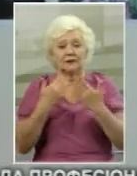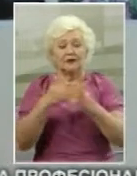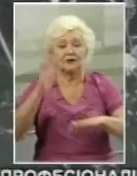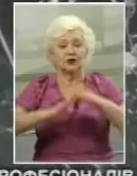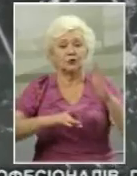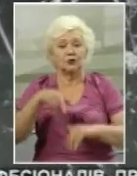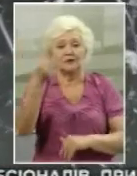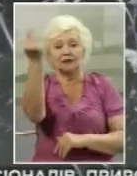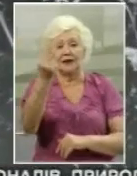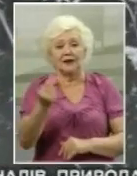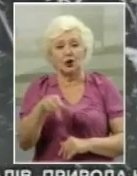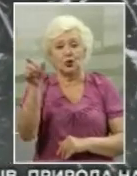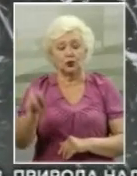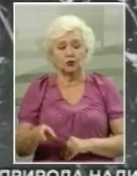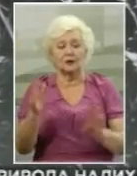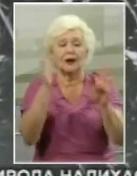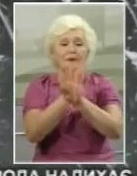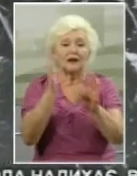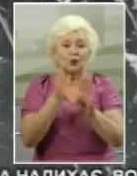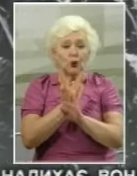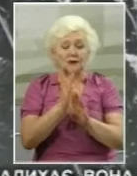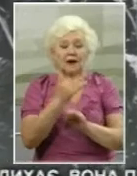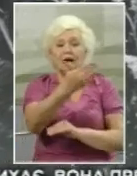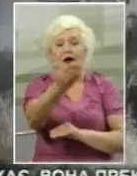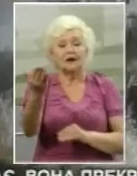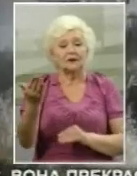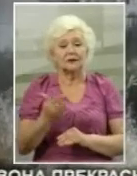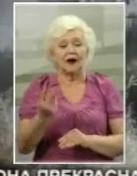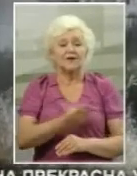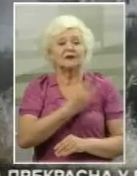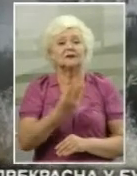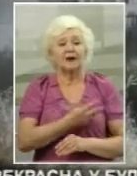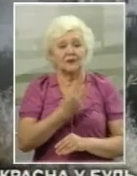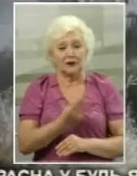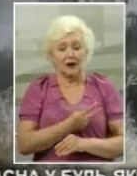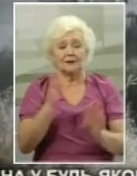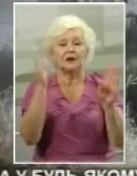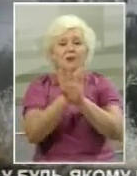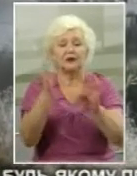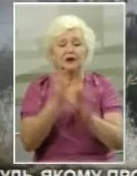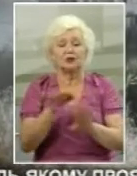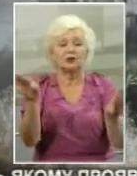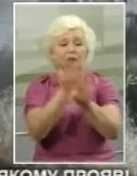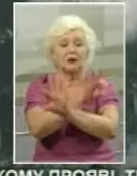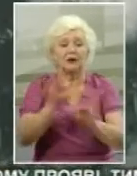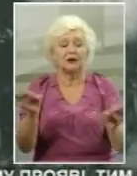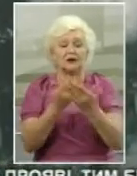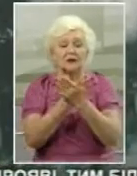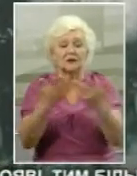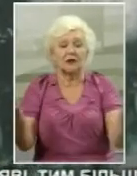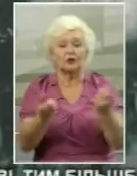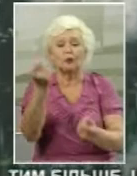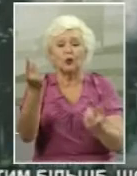профессиональных художников. Природа, она вдохновляет. Природа, она прекрасна в любом